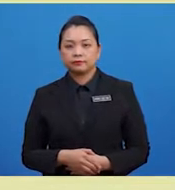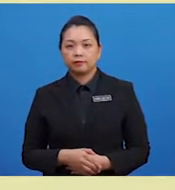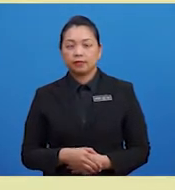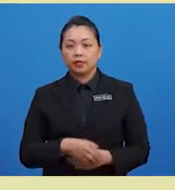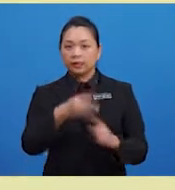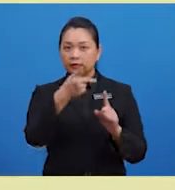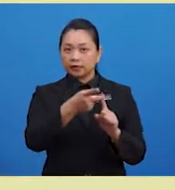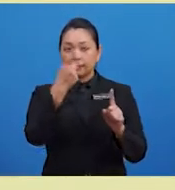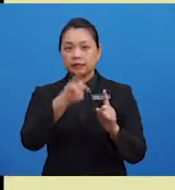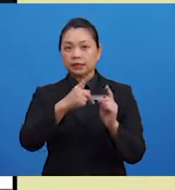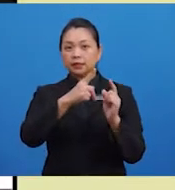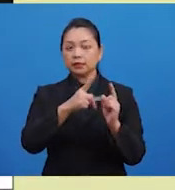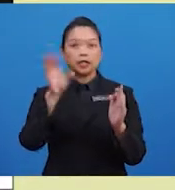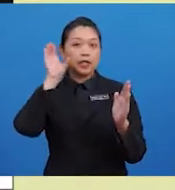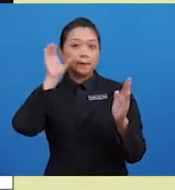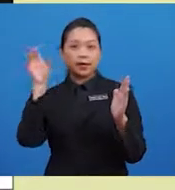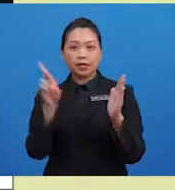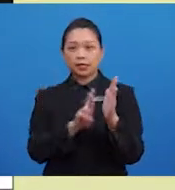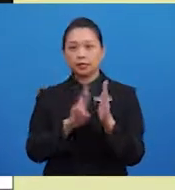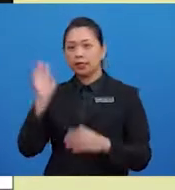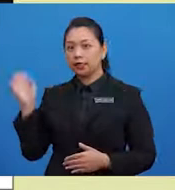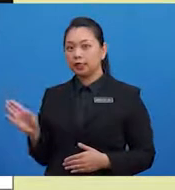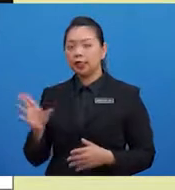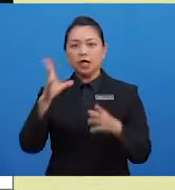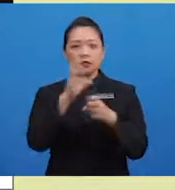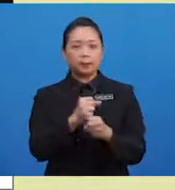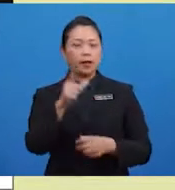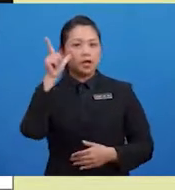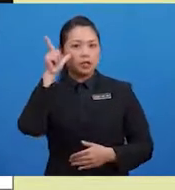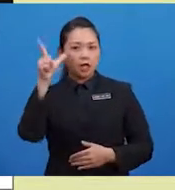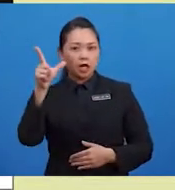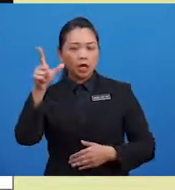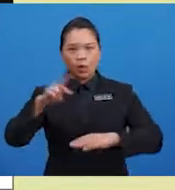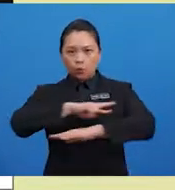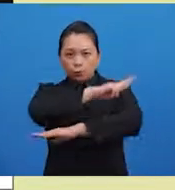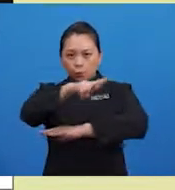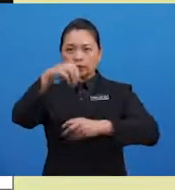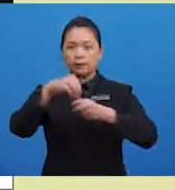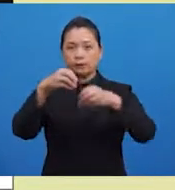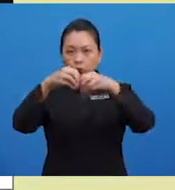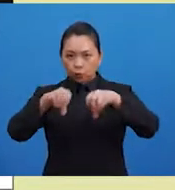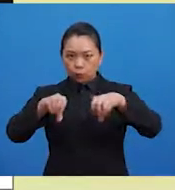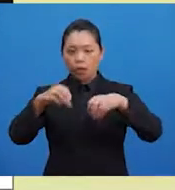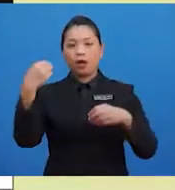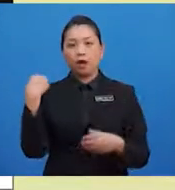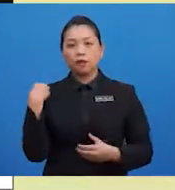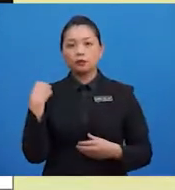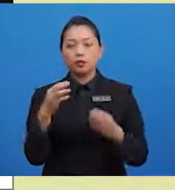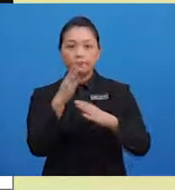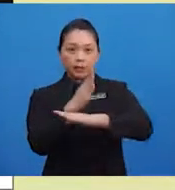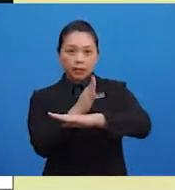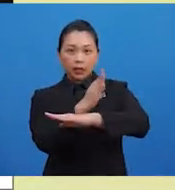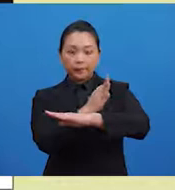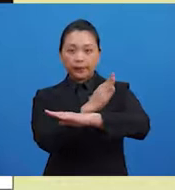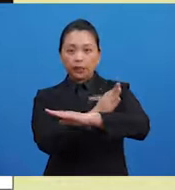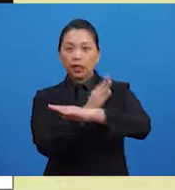Daripada gambar rajah ini, dapat dilihat ruang di dalam telur menunjukkan perkembangan embrio bermula